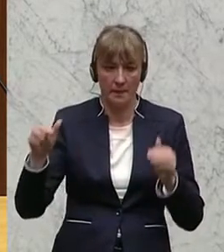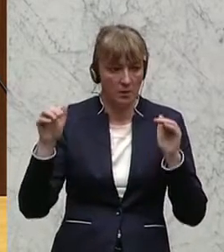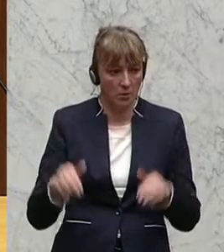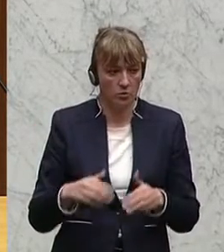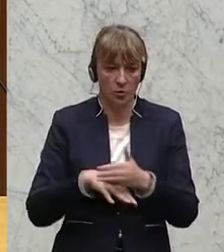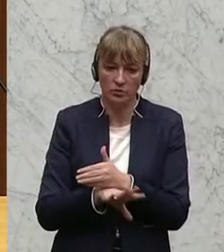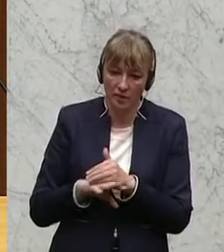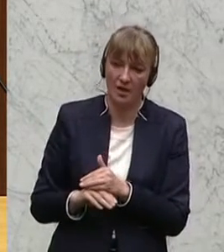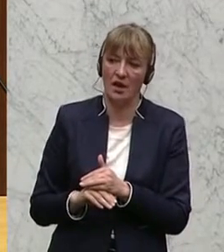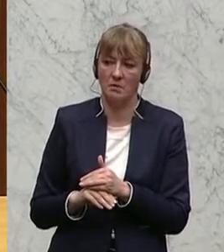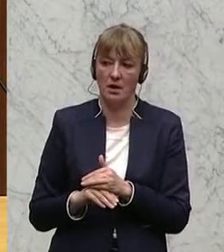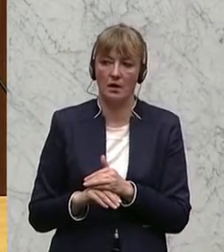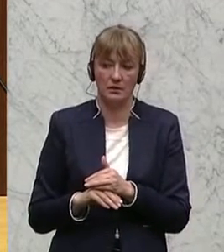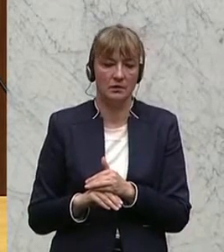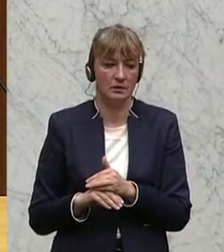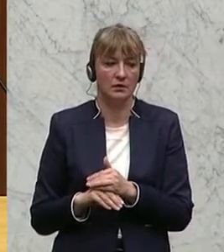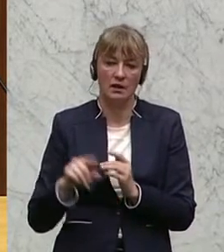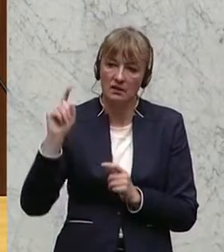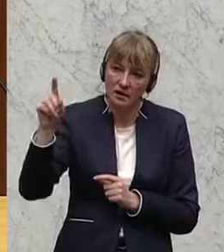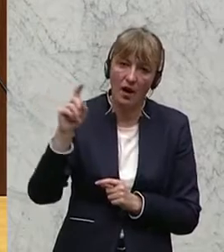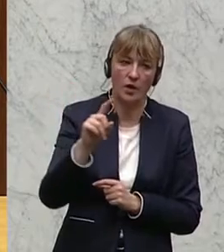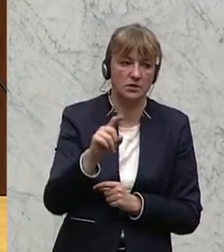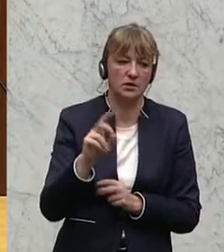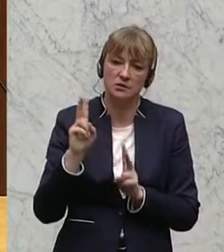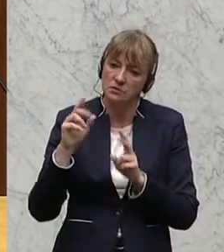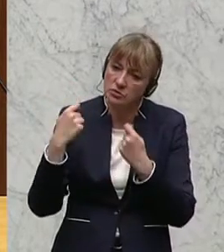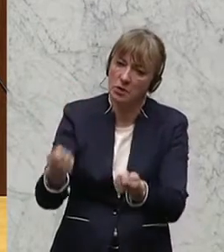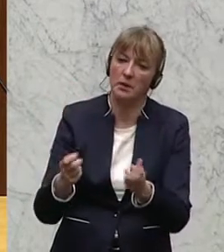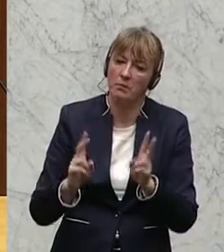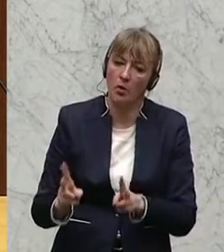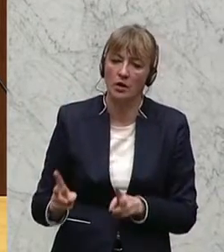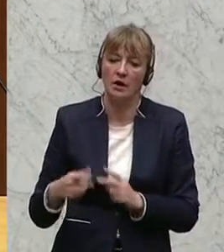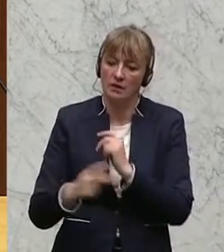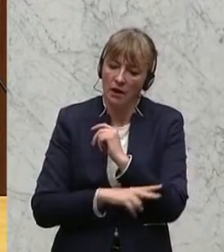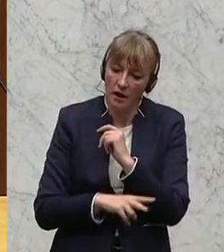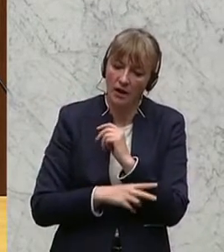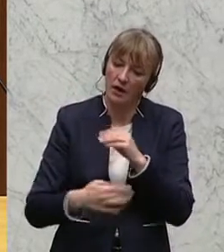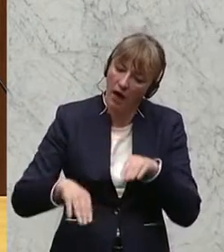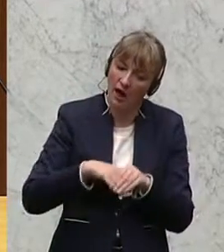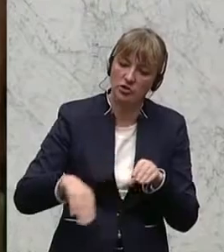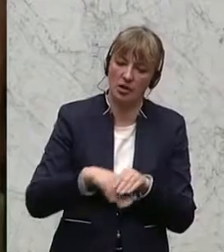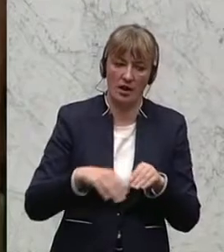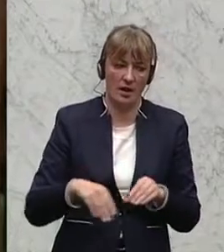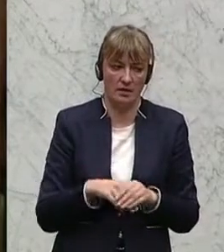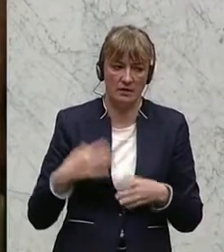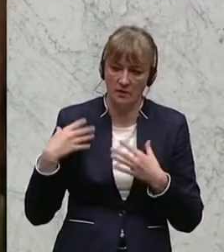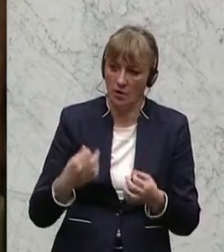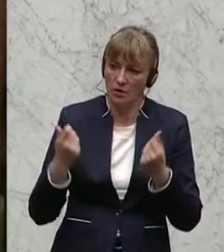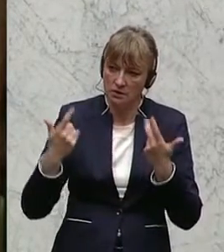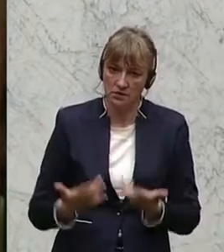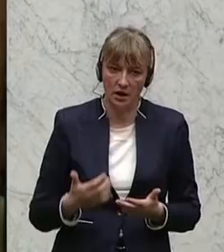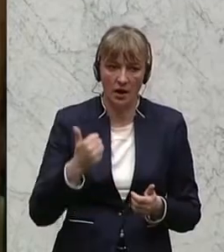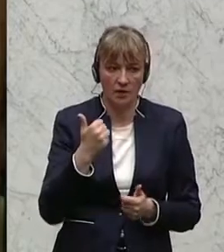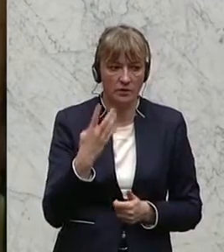müssen den Unternehmern draußen Möglichkeiten geben, dass sie Lehrlinge wieder einstellen können. Ich wiederhole die Zahlen